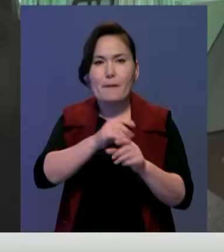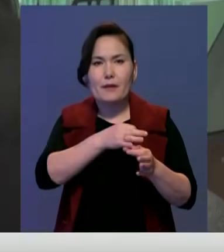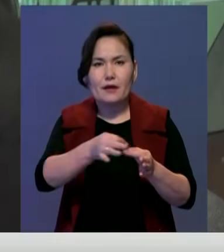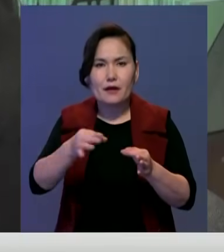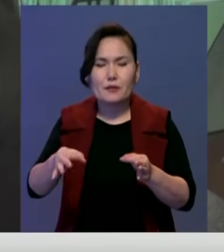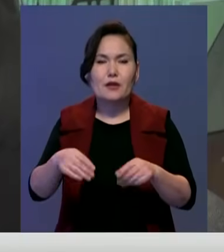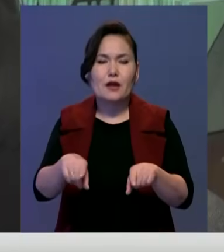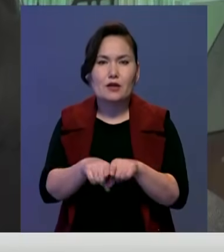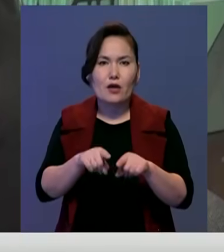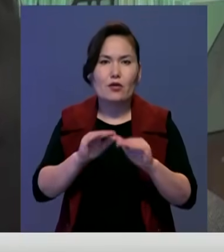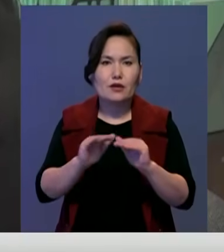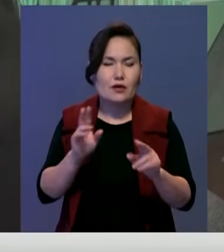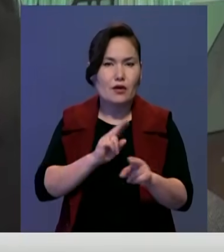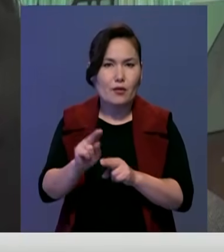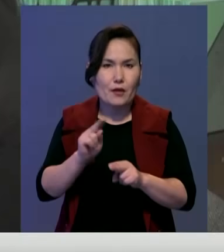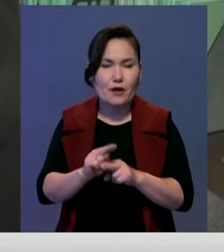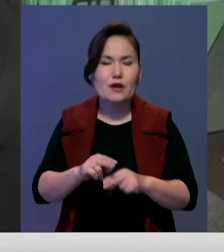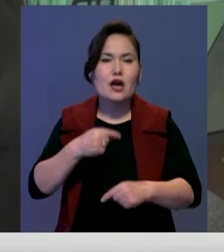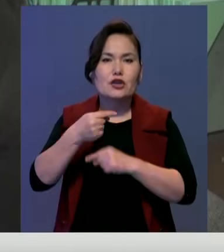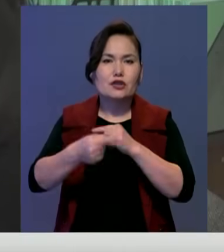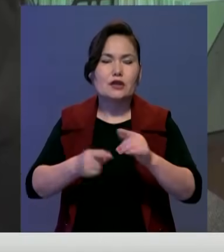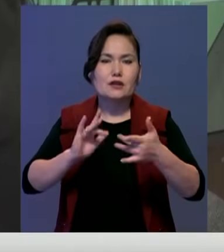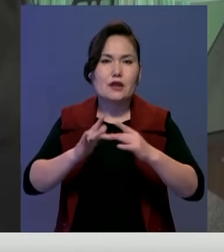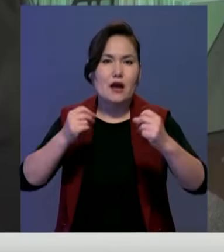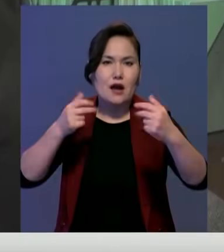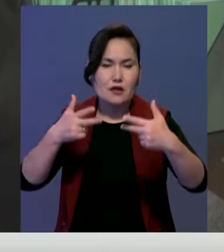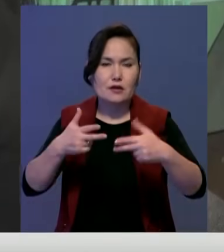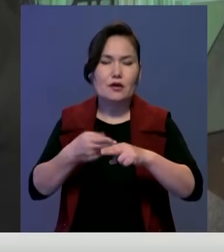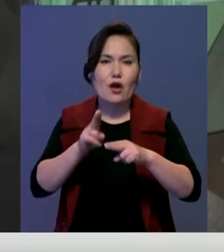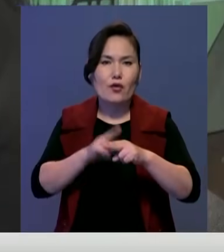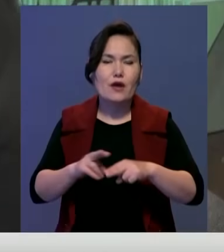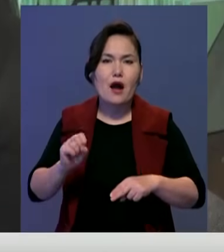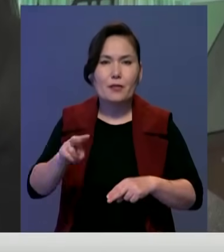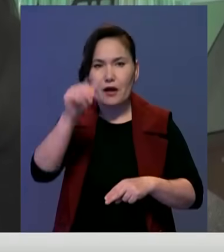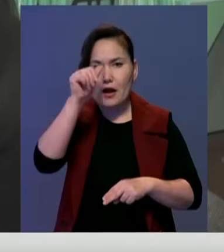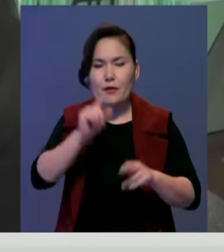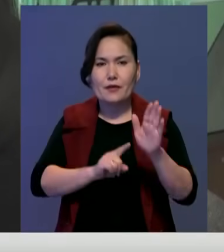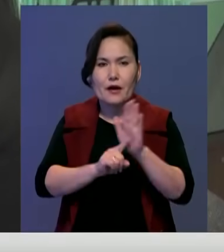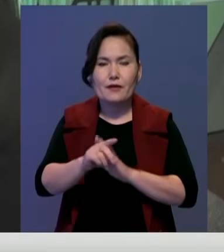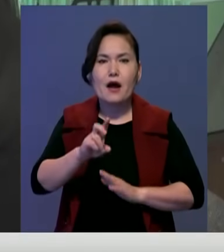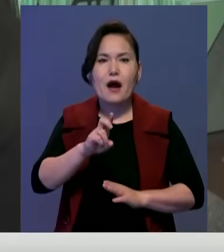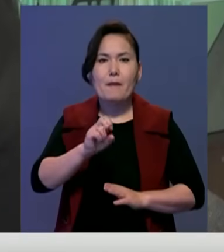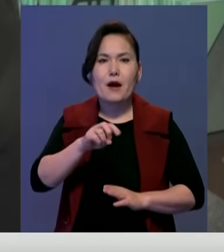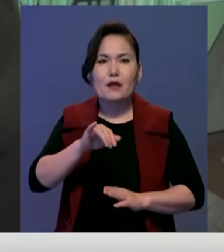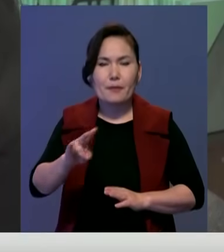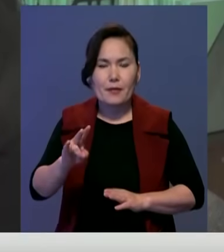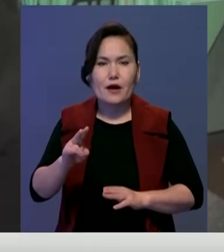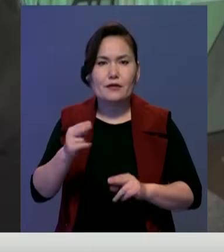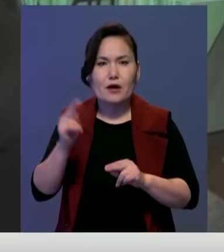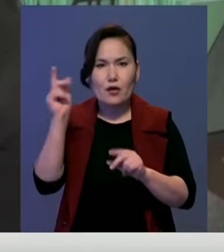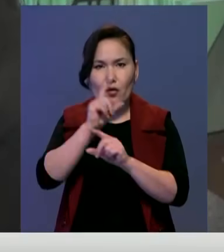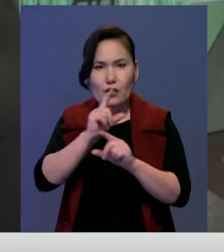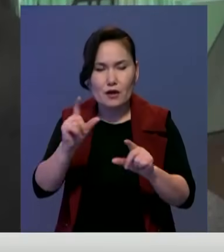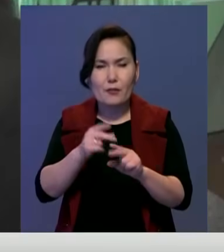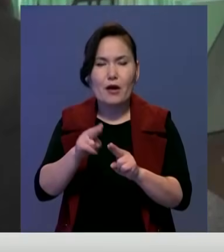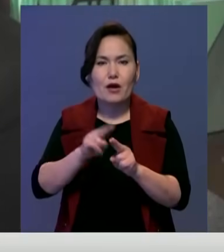пандемия кезінде барлығы қашықтықтан оқу жүйесіне көшкен болатын. Алдымен біз Балапан телеарнасының бейне сабақтарын қарап